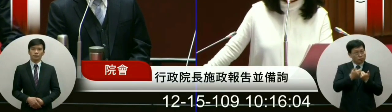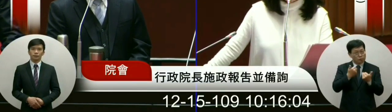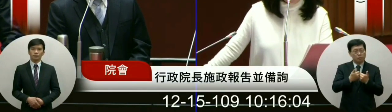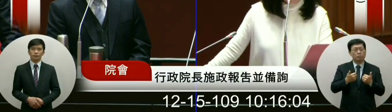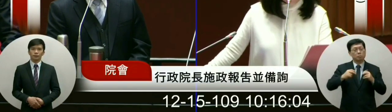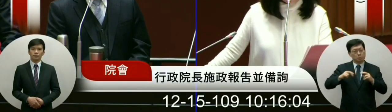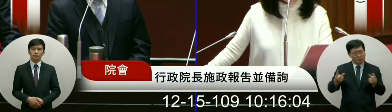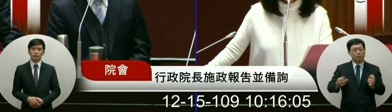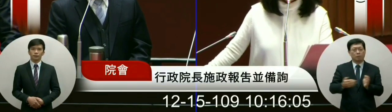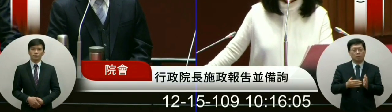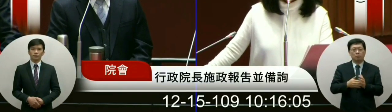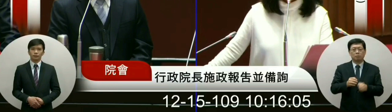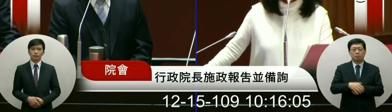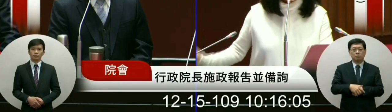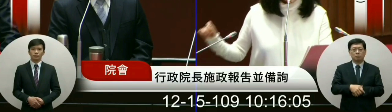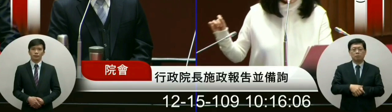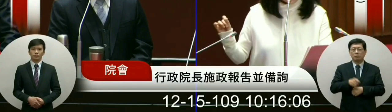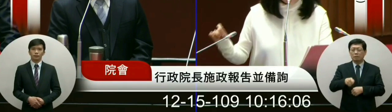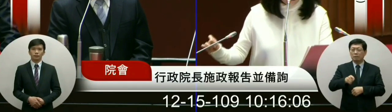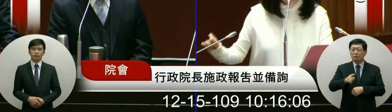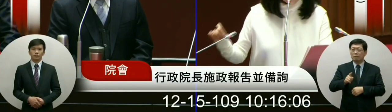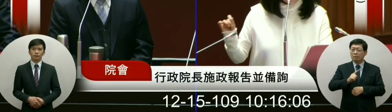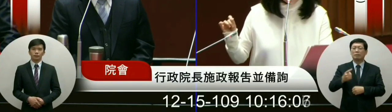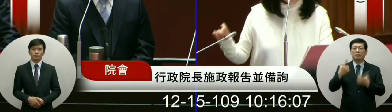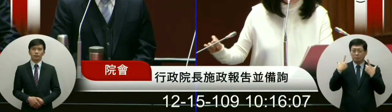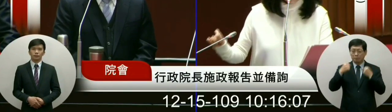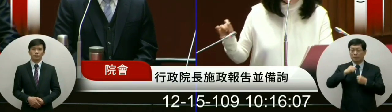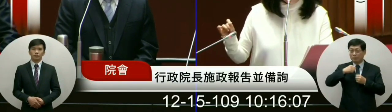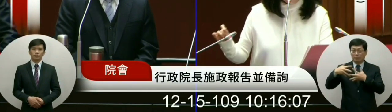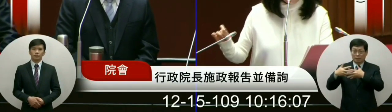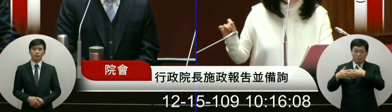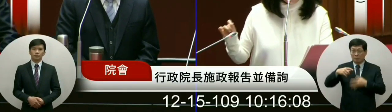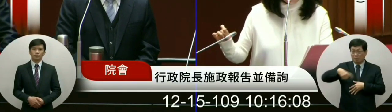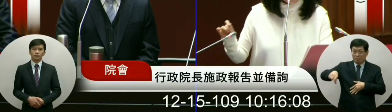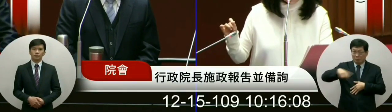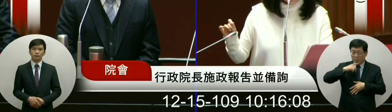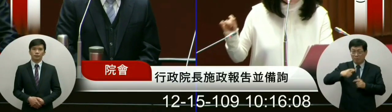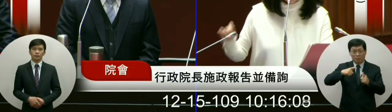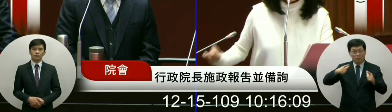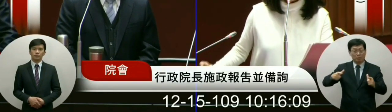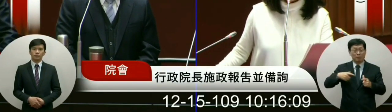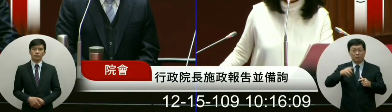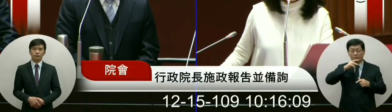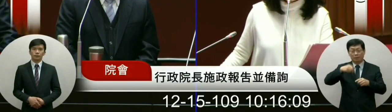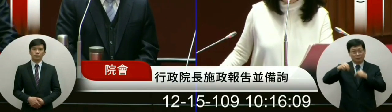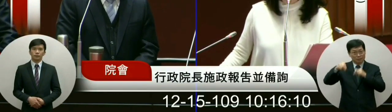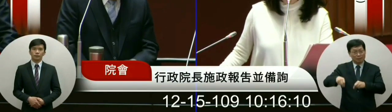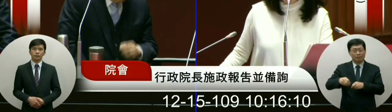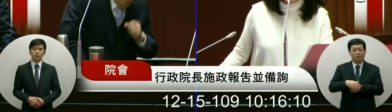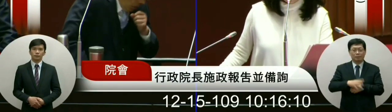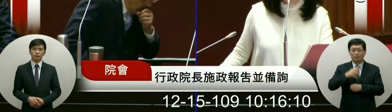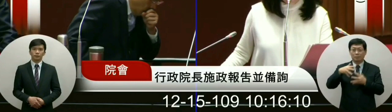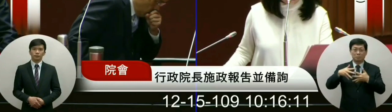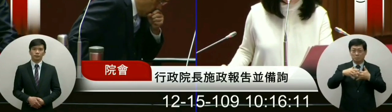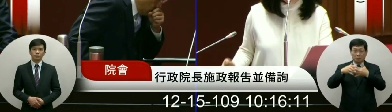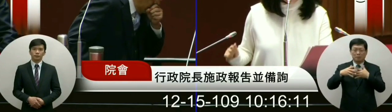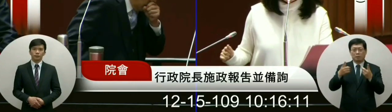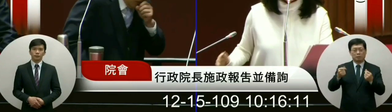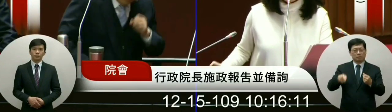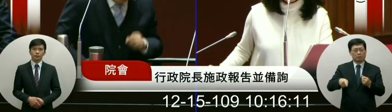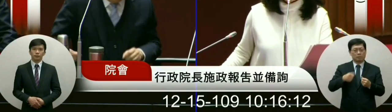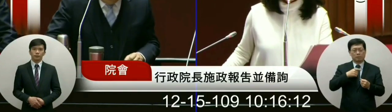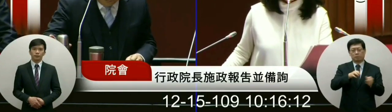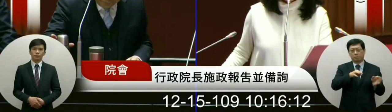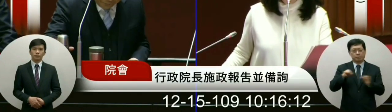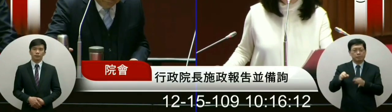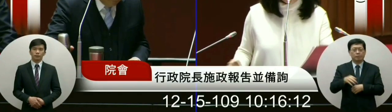修法，虽然抵触了所谓的台美扩大美牛进口的议定书，美国也因此